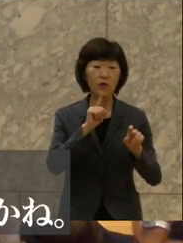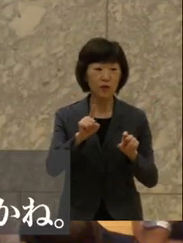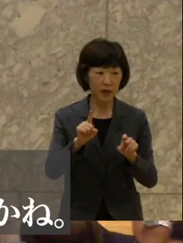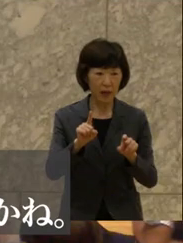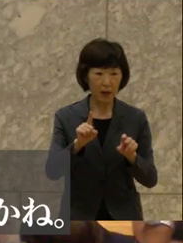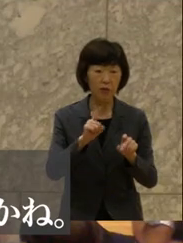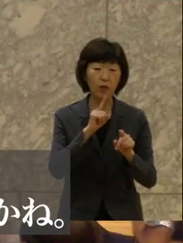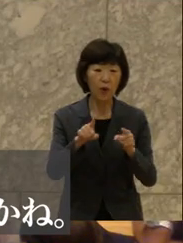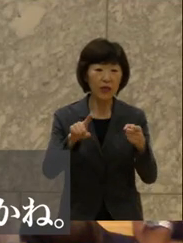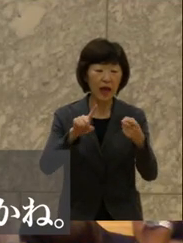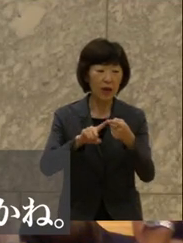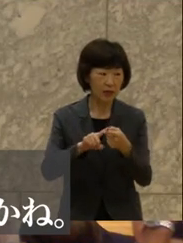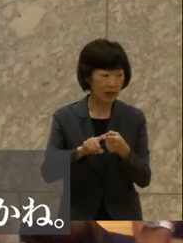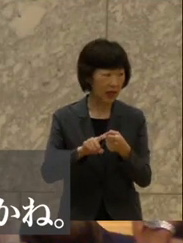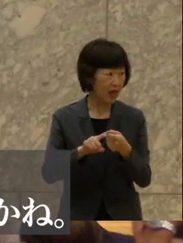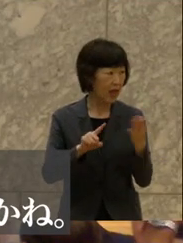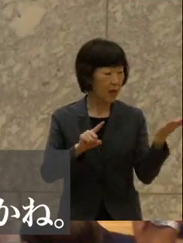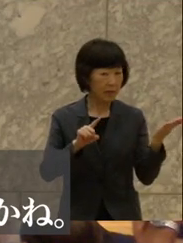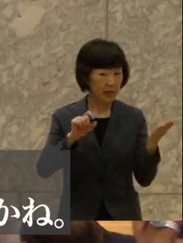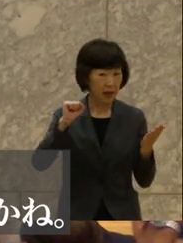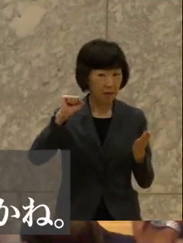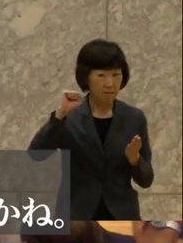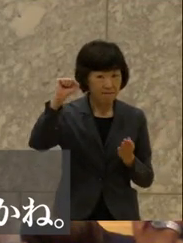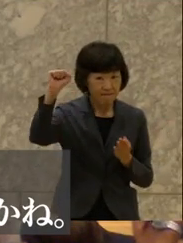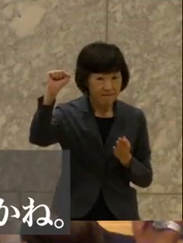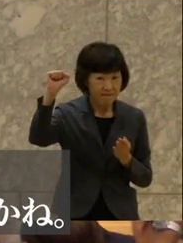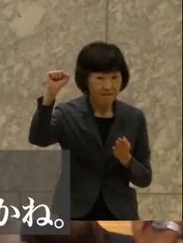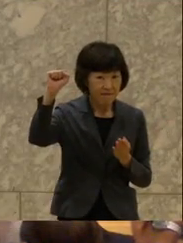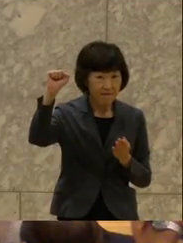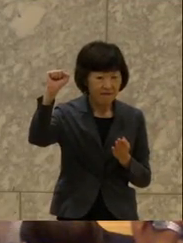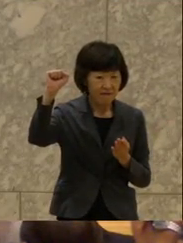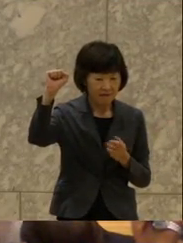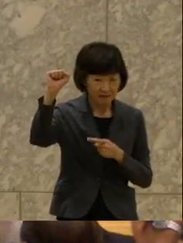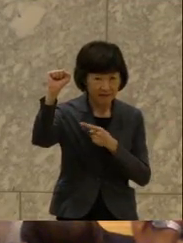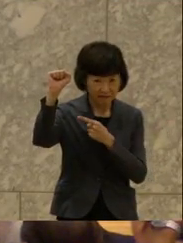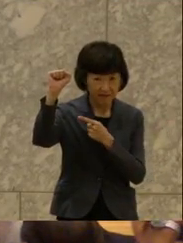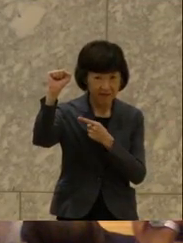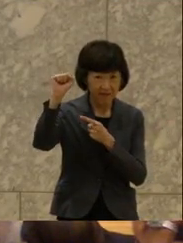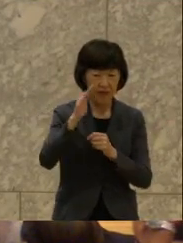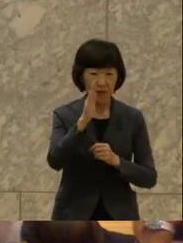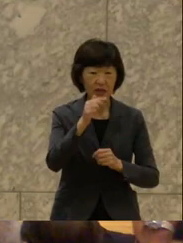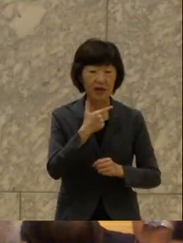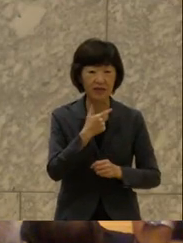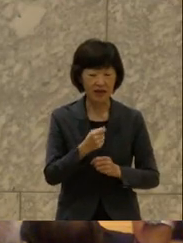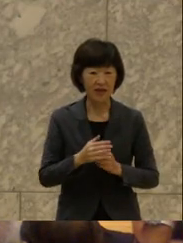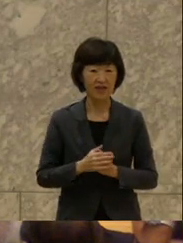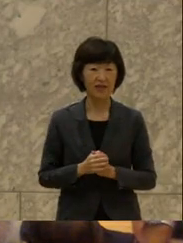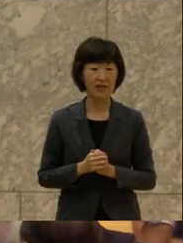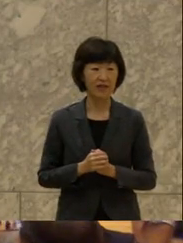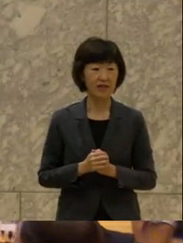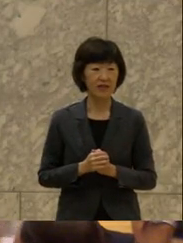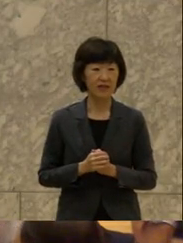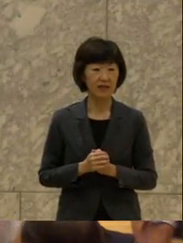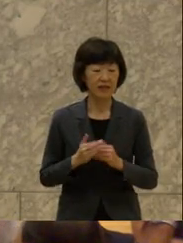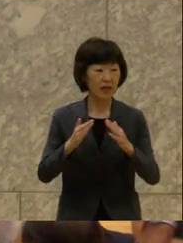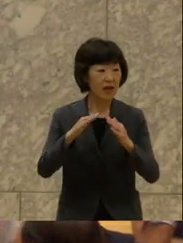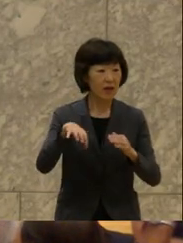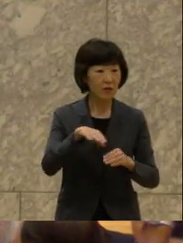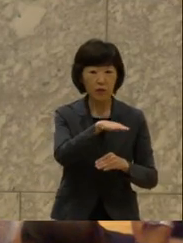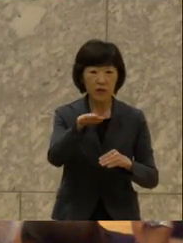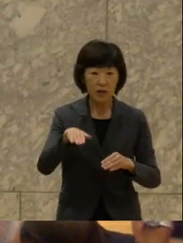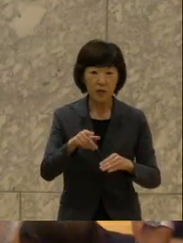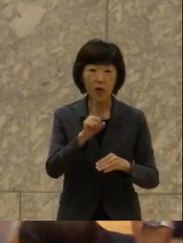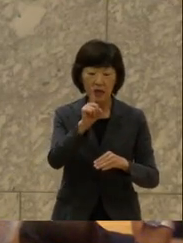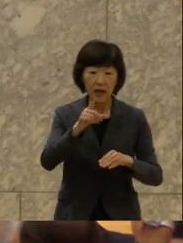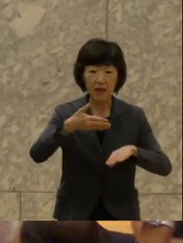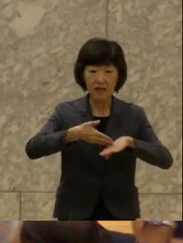に合わせて右手をこう開けていただくような感じでよろしいでしょうかねはいありがとうございますちゃんと会場の皆さんもちょっと1回練習